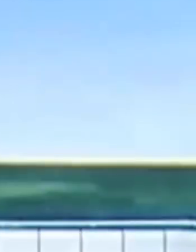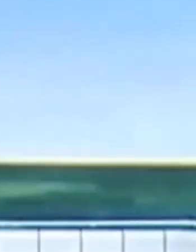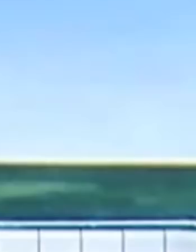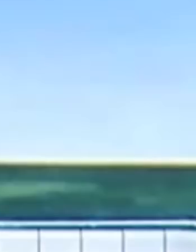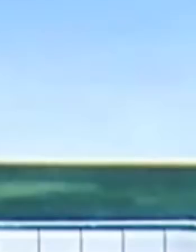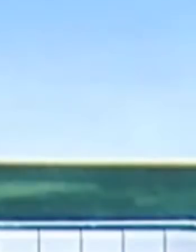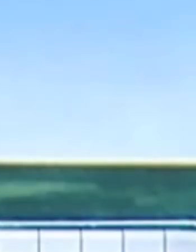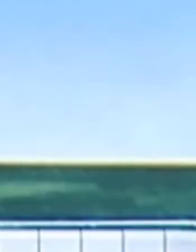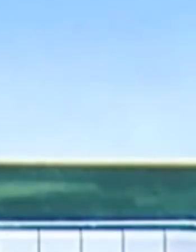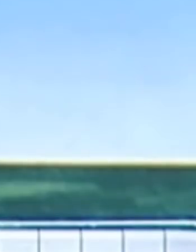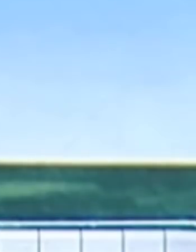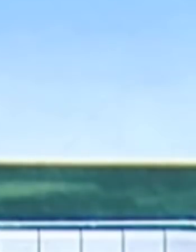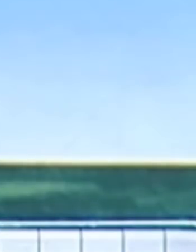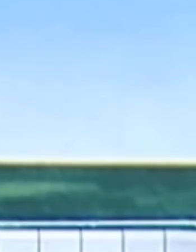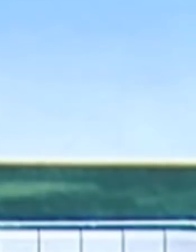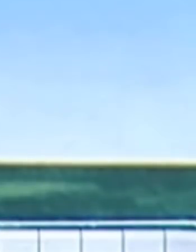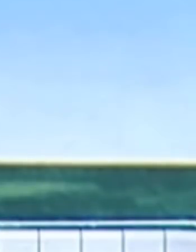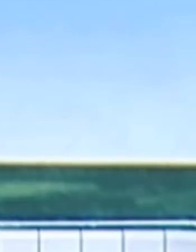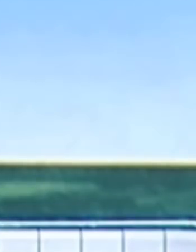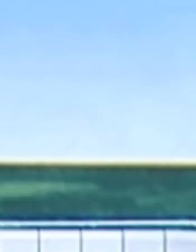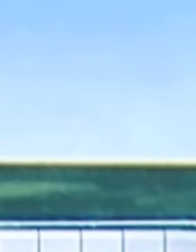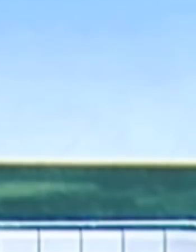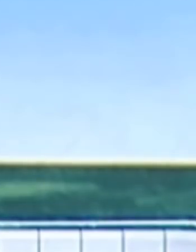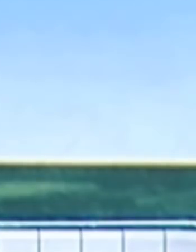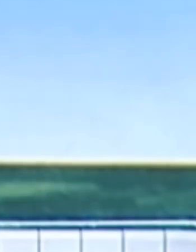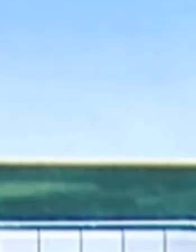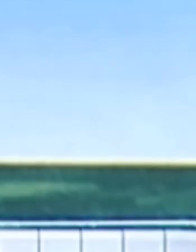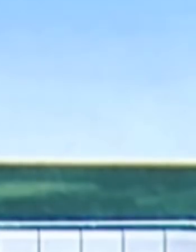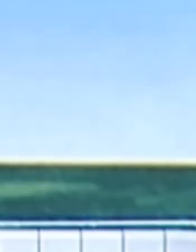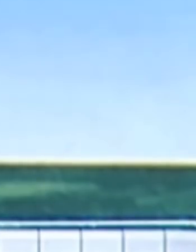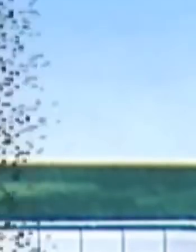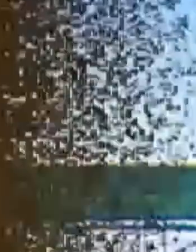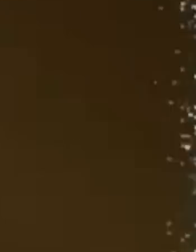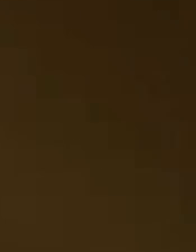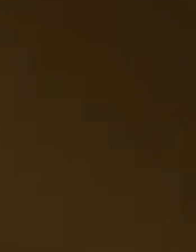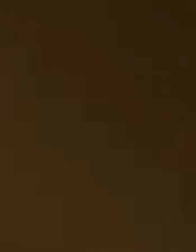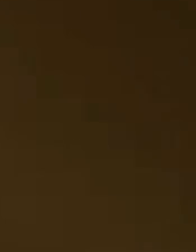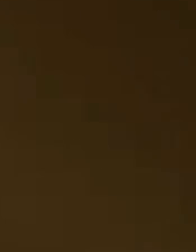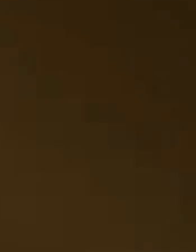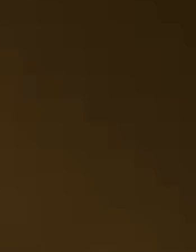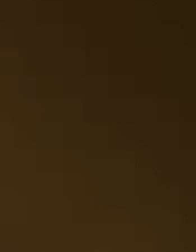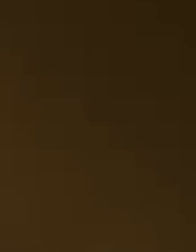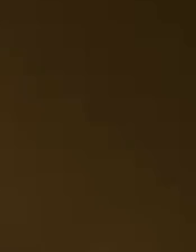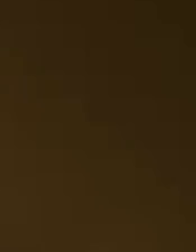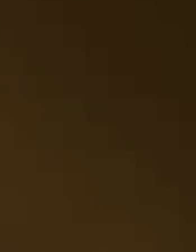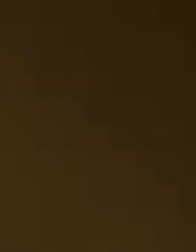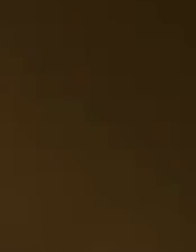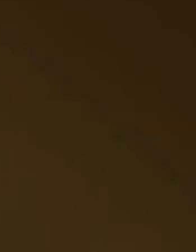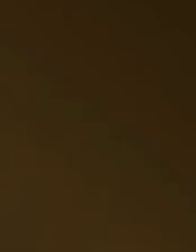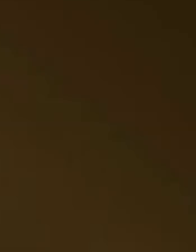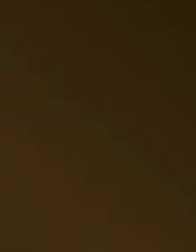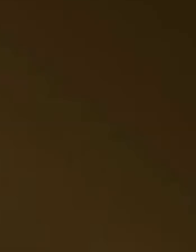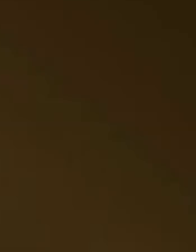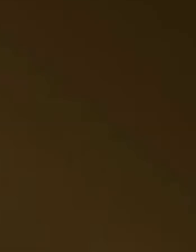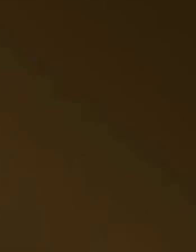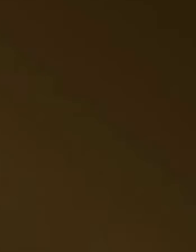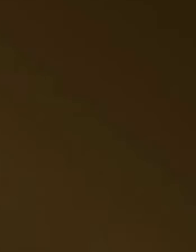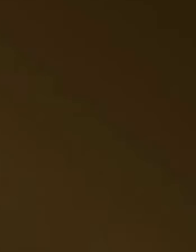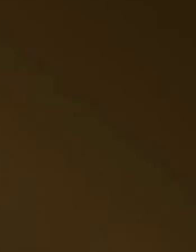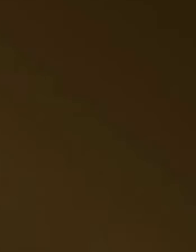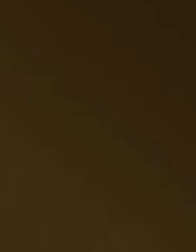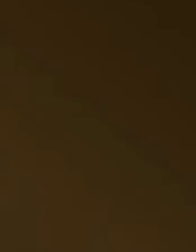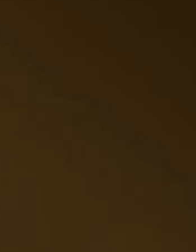오늘 우리에게 주시는 하나님의 말씀은 로마서 4장 1절부터 25절 까지 의 말씀입니다 봉독 은